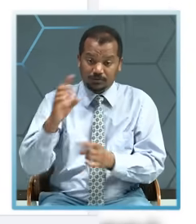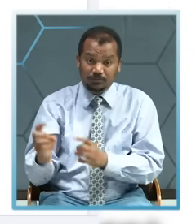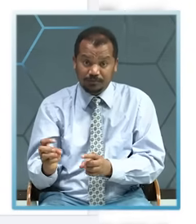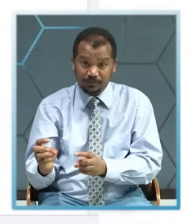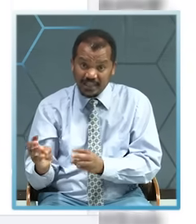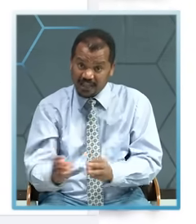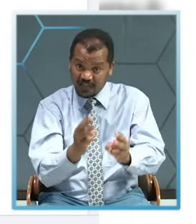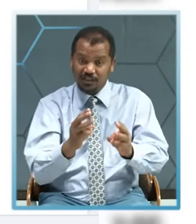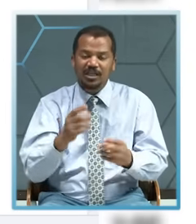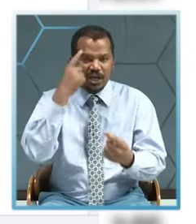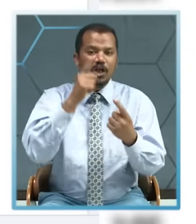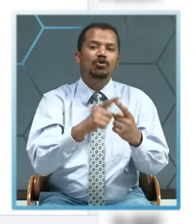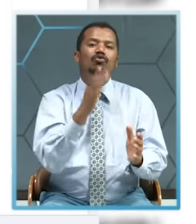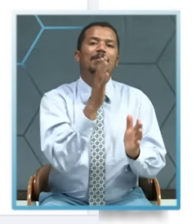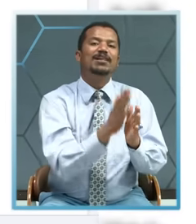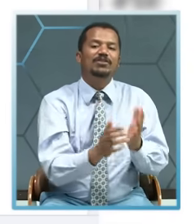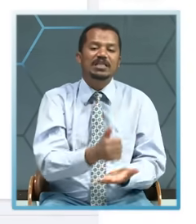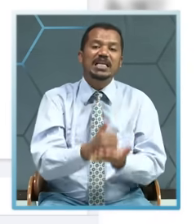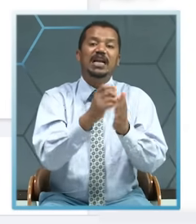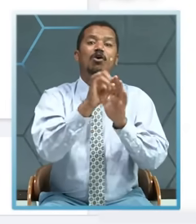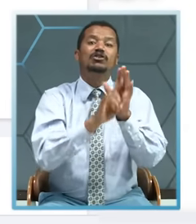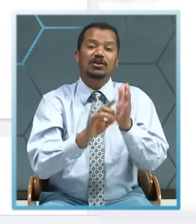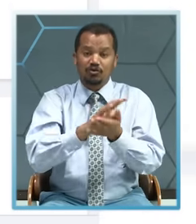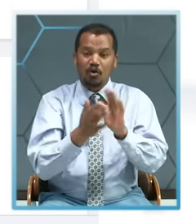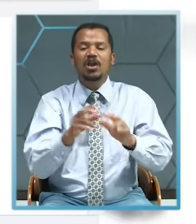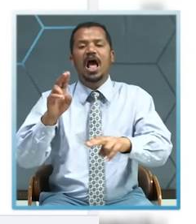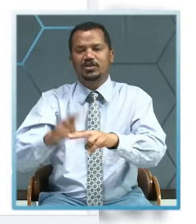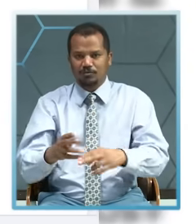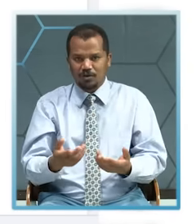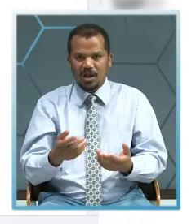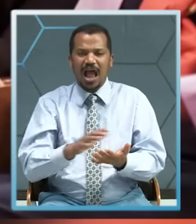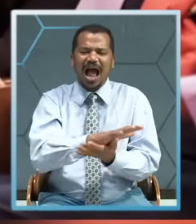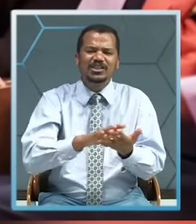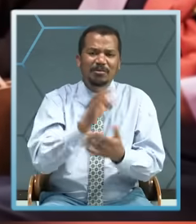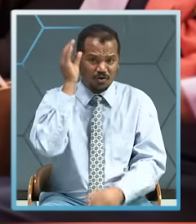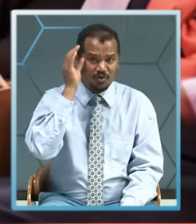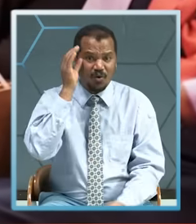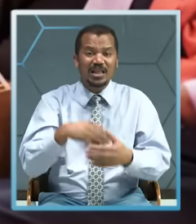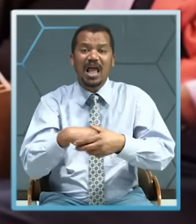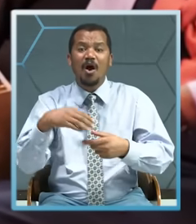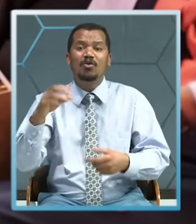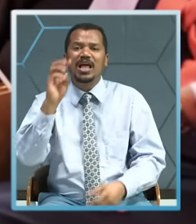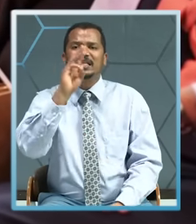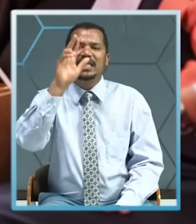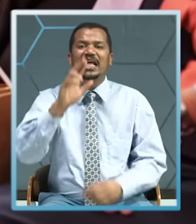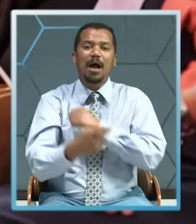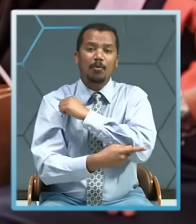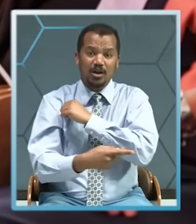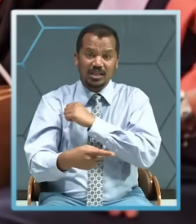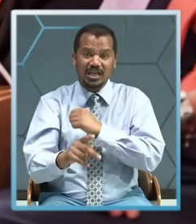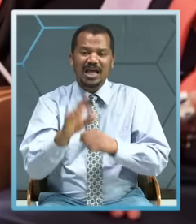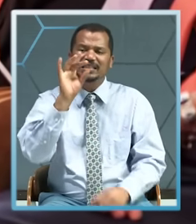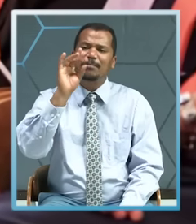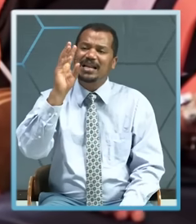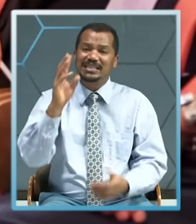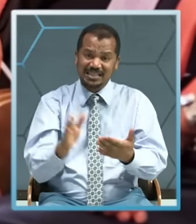ያቀዳቸው አራት ስትራቴጂዎችም እቅዱን ለማስፈጸም ይረዳው ዘንድ እንደሆነ አስቀምጧል። አሸባሪ ህዋት ያወጣው የሴራ